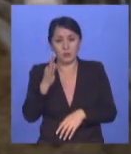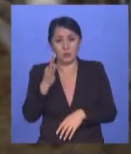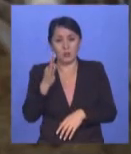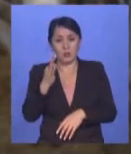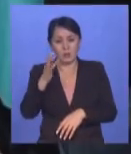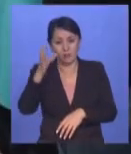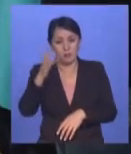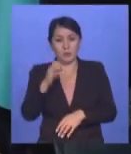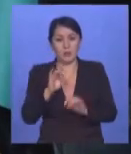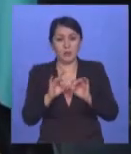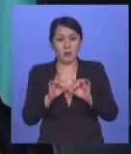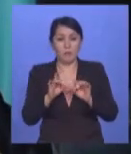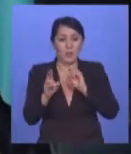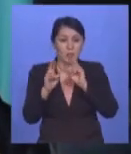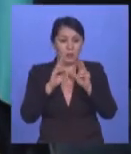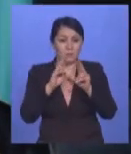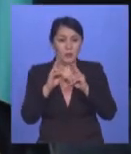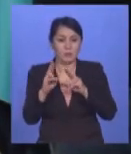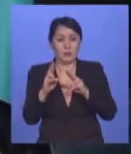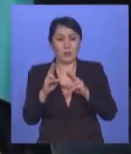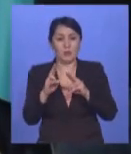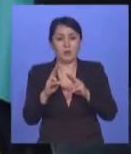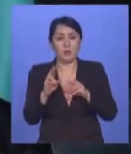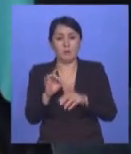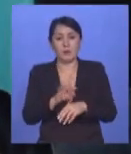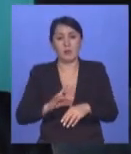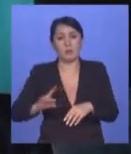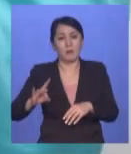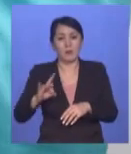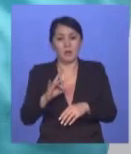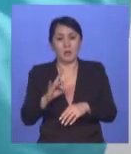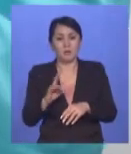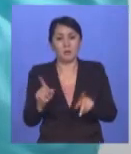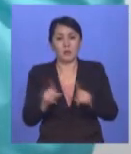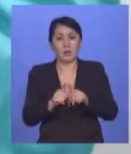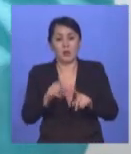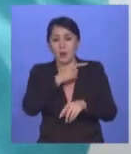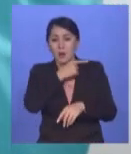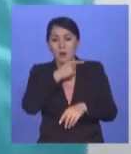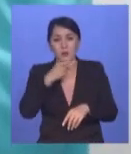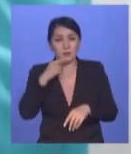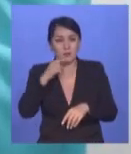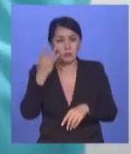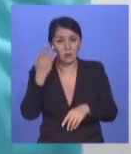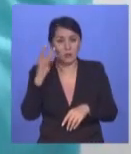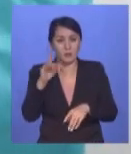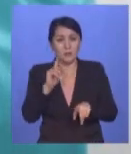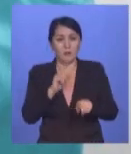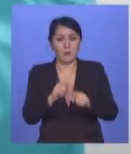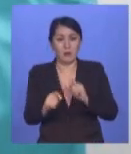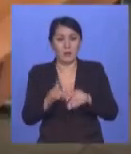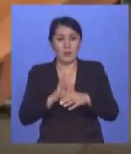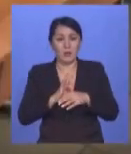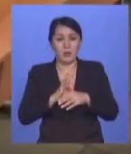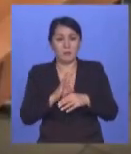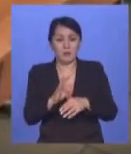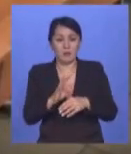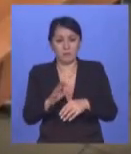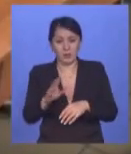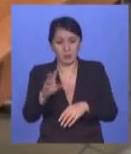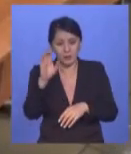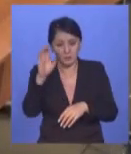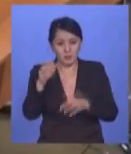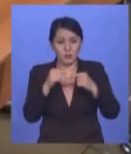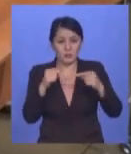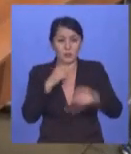де бөлісіп жатыр. Семинардың практикалық бөліміне өңір мамандарымен қатар Ресей және Америка сарапшылары да қатысты. Сондай-ақ еліміздің